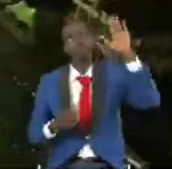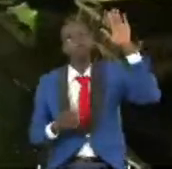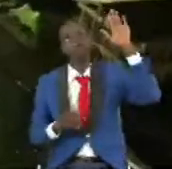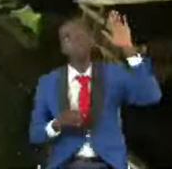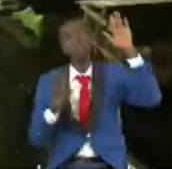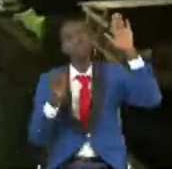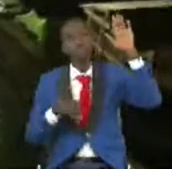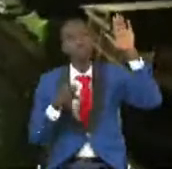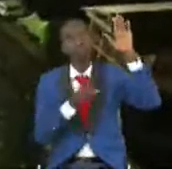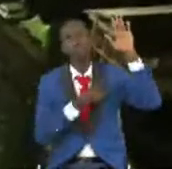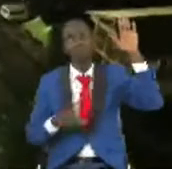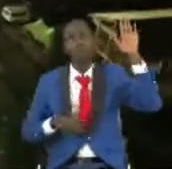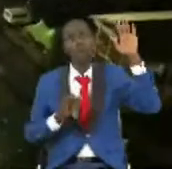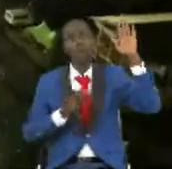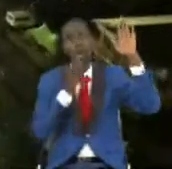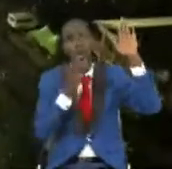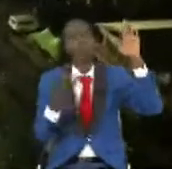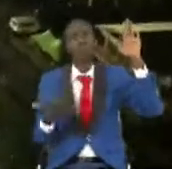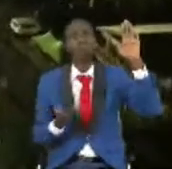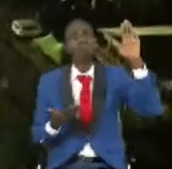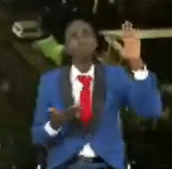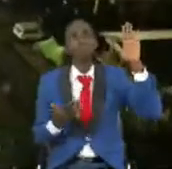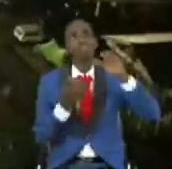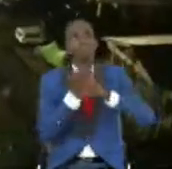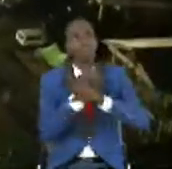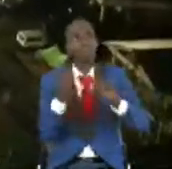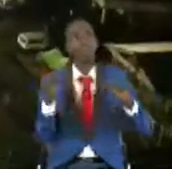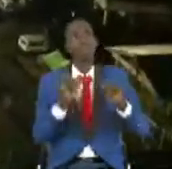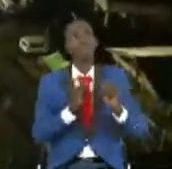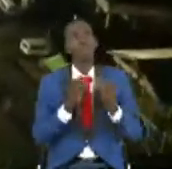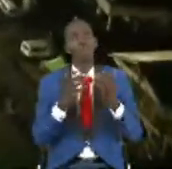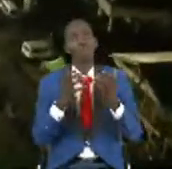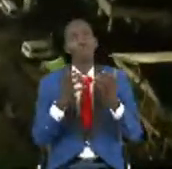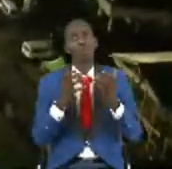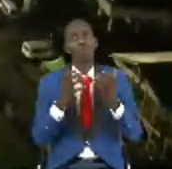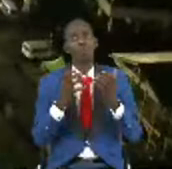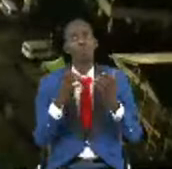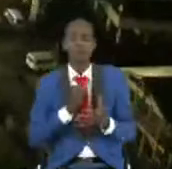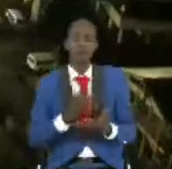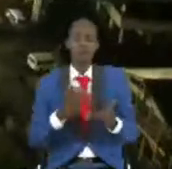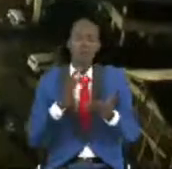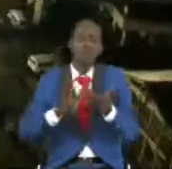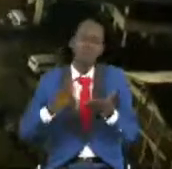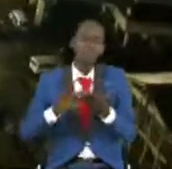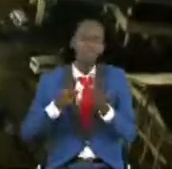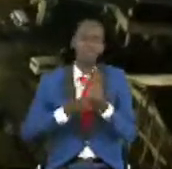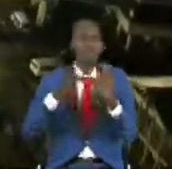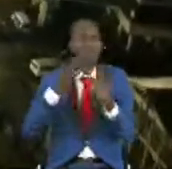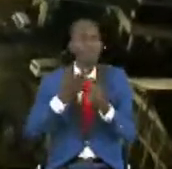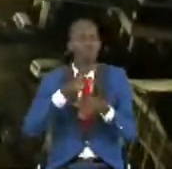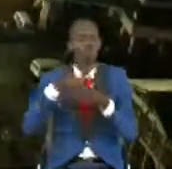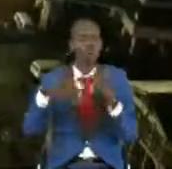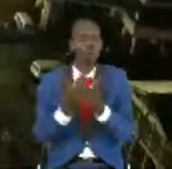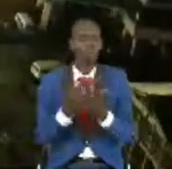La rédemption, je veux le salut, je veux. Et je veux le pardon de tous mes péchés, toutes